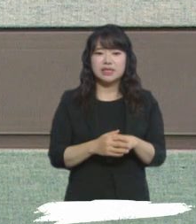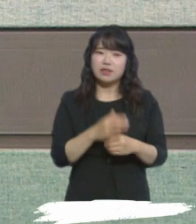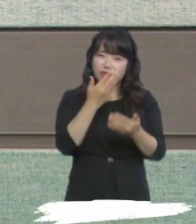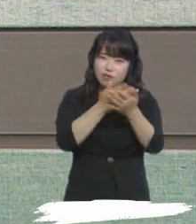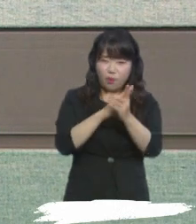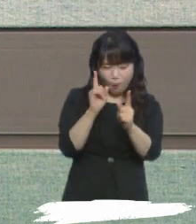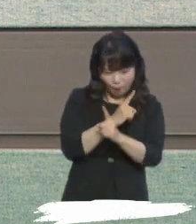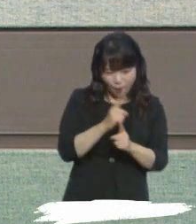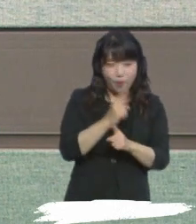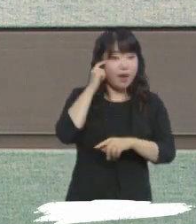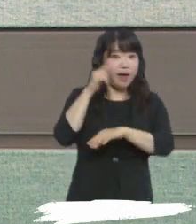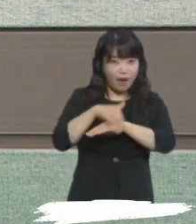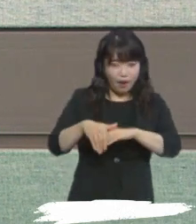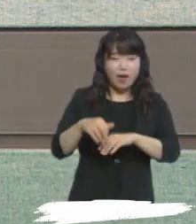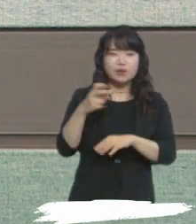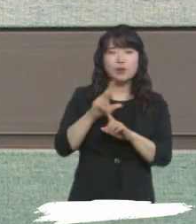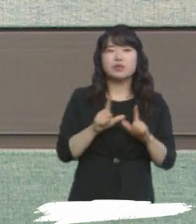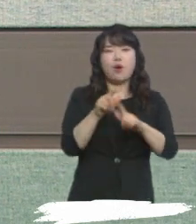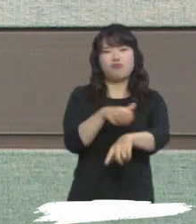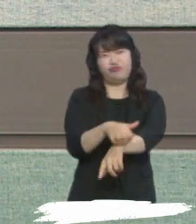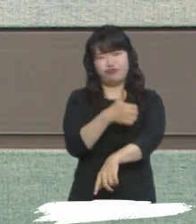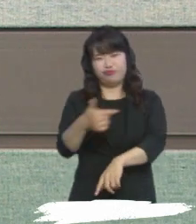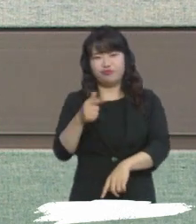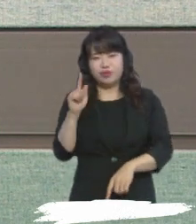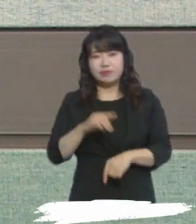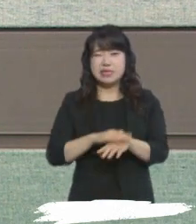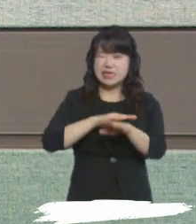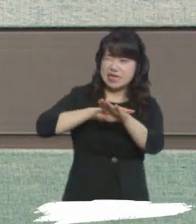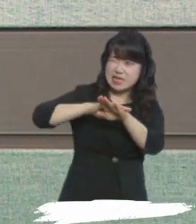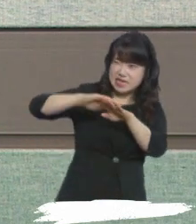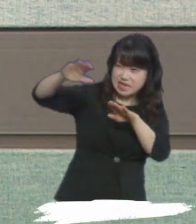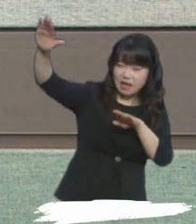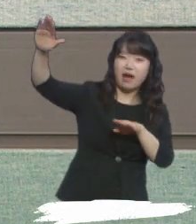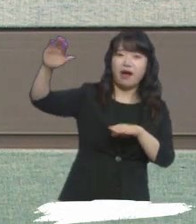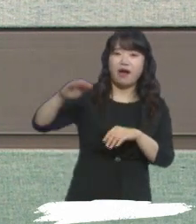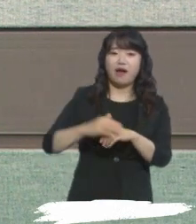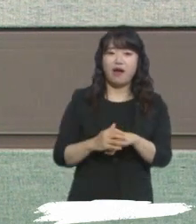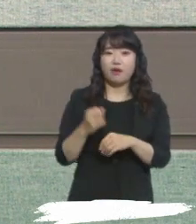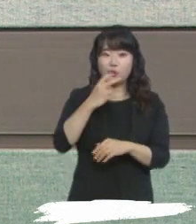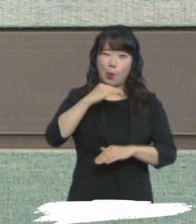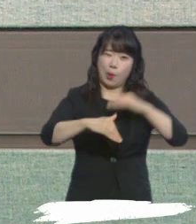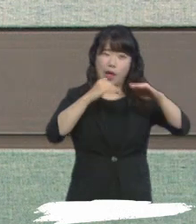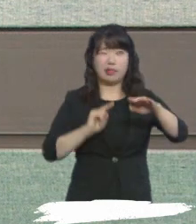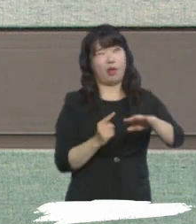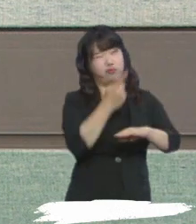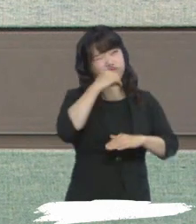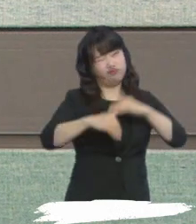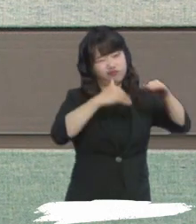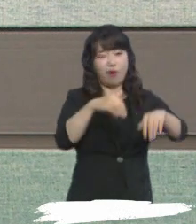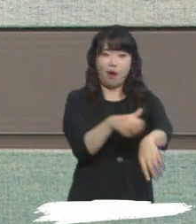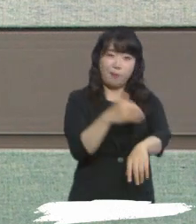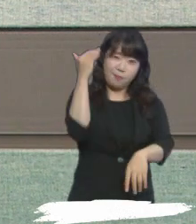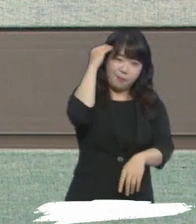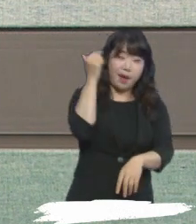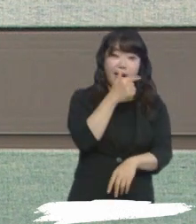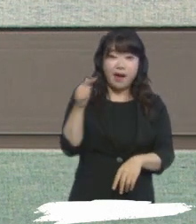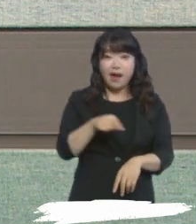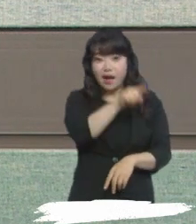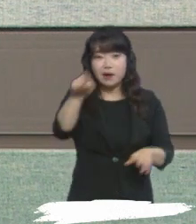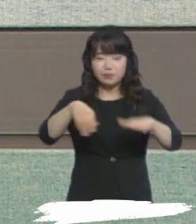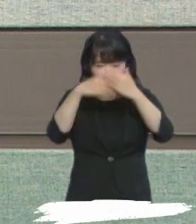개선이 되고요. 그동안에 생활이 불편했던 이제 급경사지, 그다음에 높은 계단 이런 차량하지 여러 가지